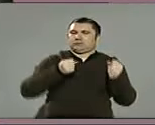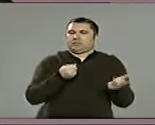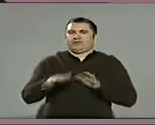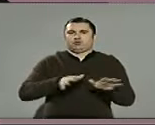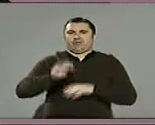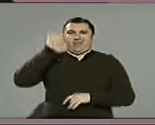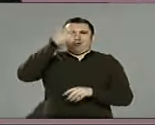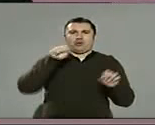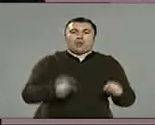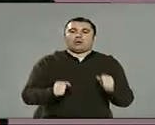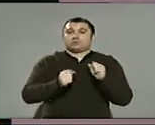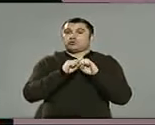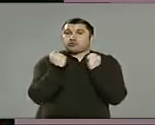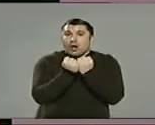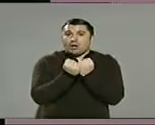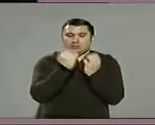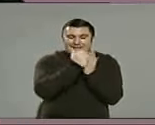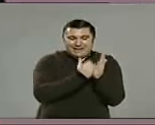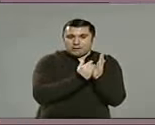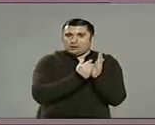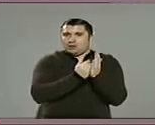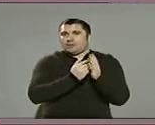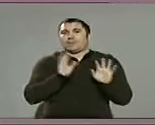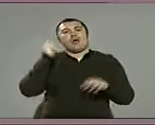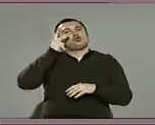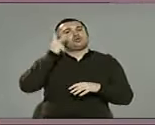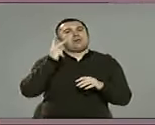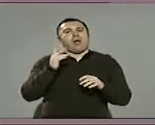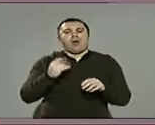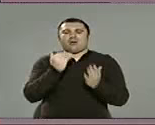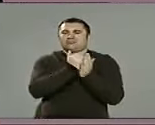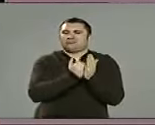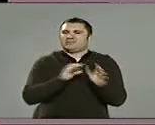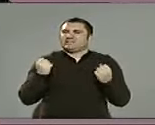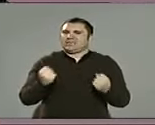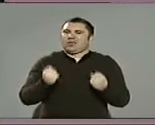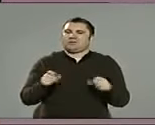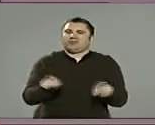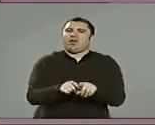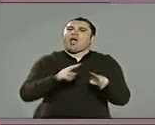Dass staatliche Regeln und soziale Sicherheit nur Fesseln für die Märkte und